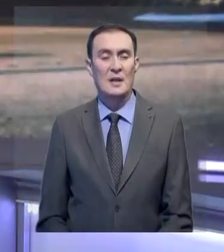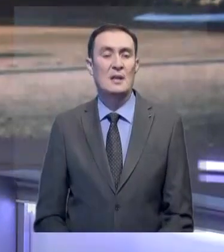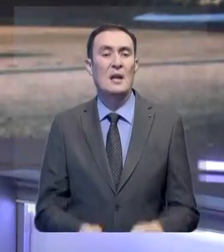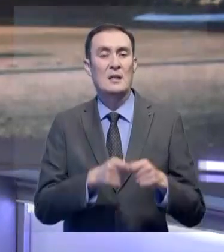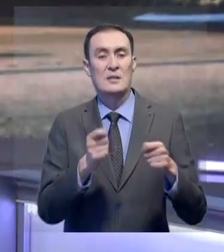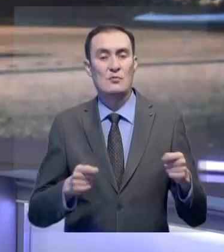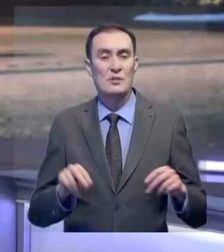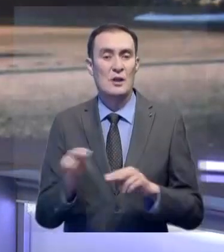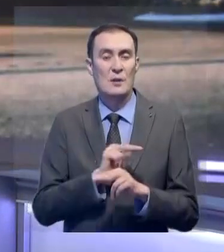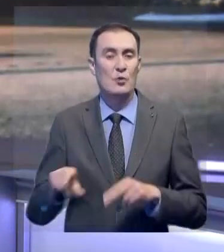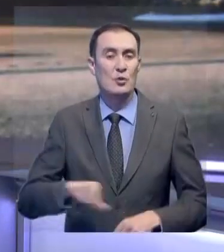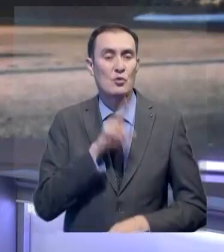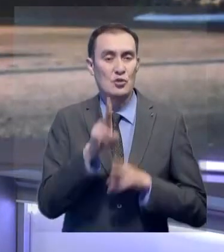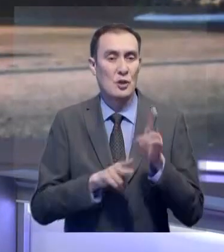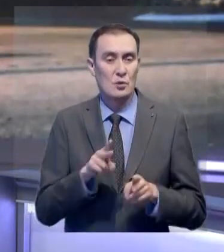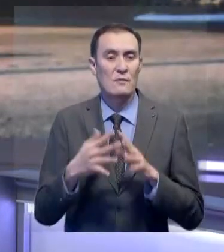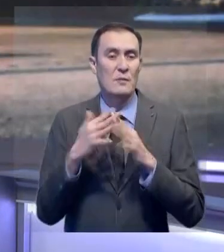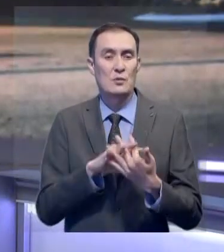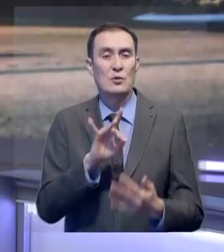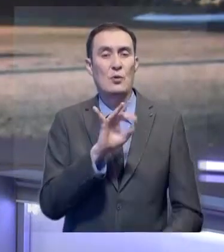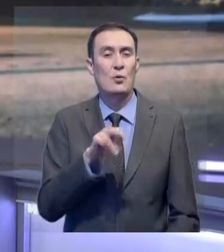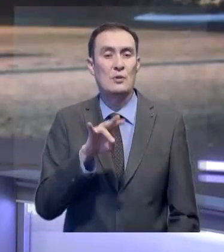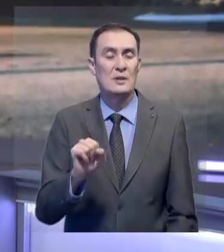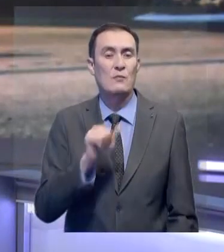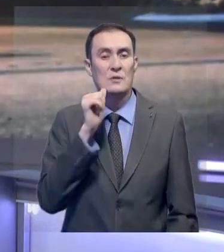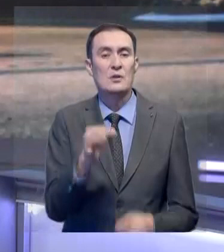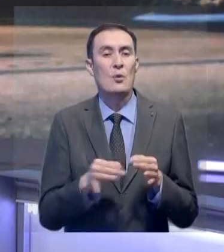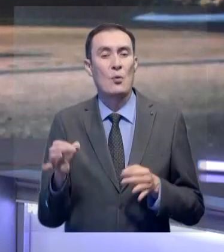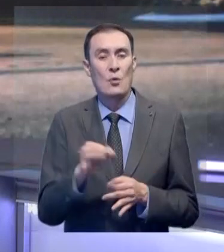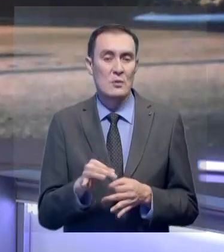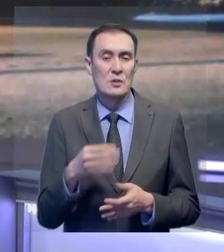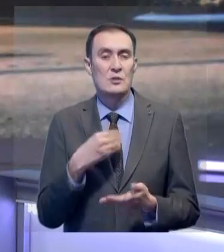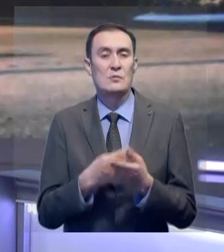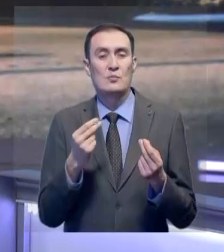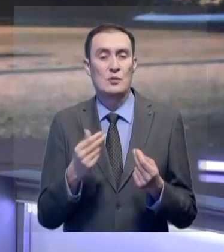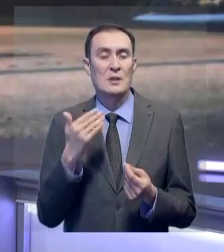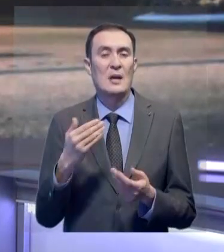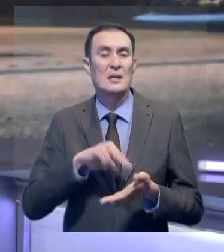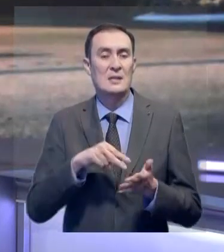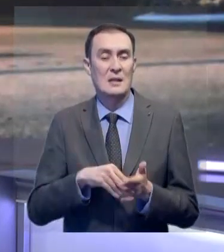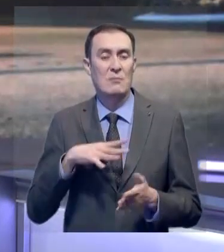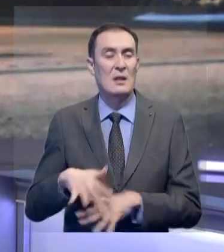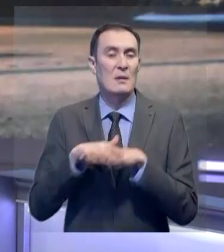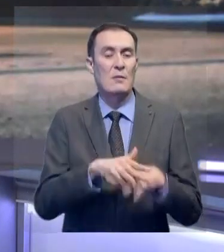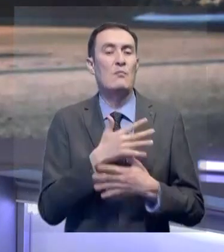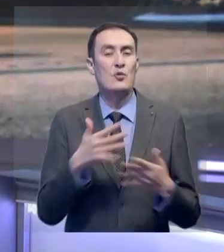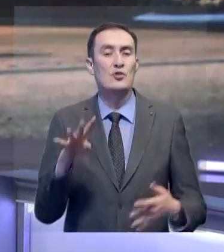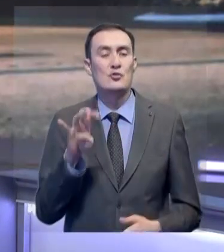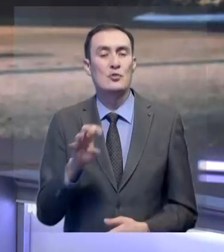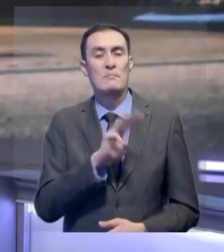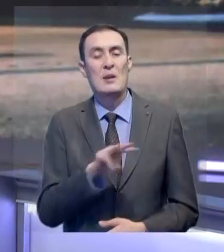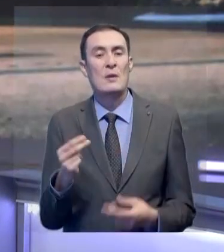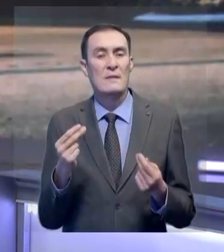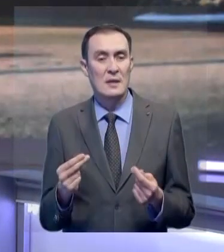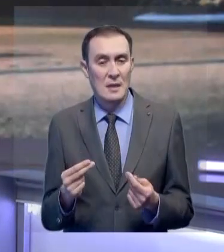На затянувшийся ремонт дорог жалуются жители поселка Родина в Кустанайской области. Из бюджета на эти цели было направлено больше